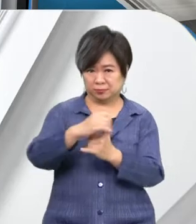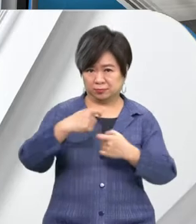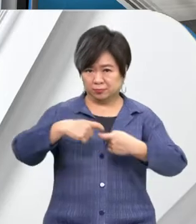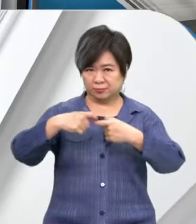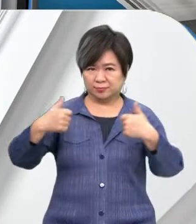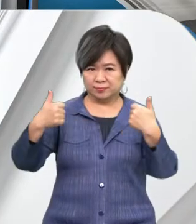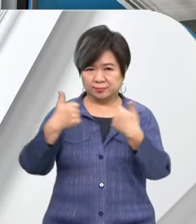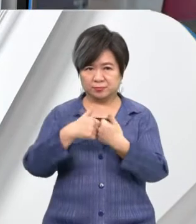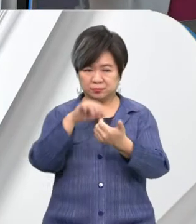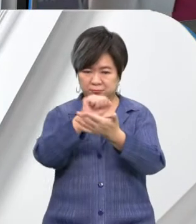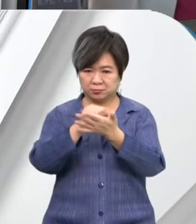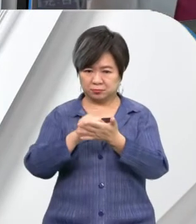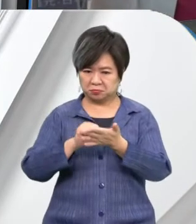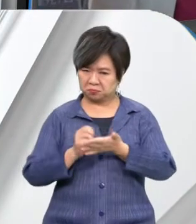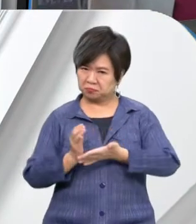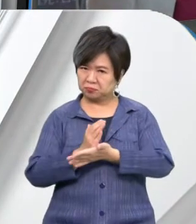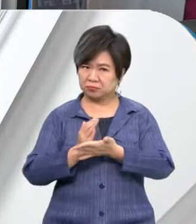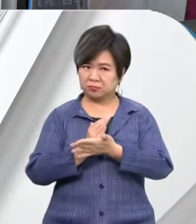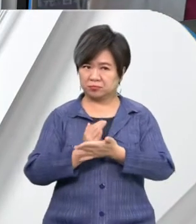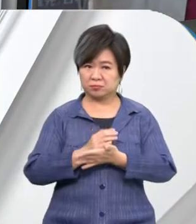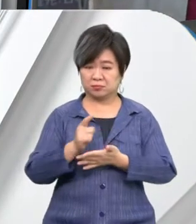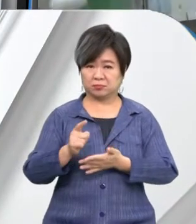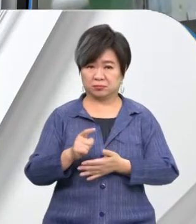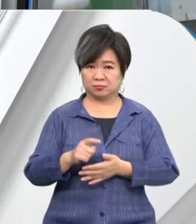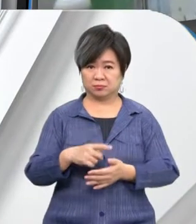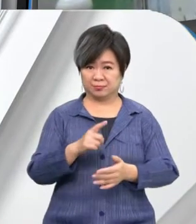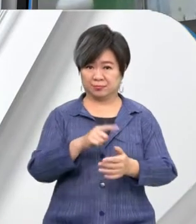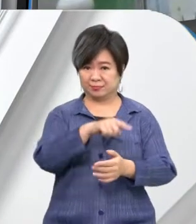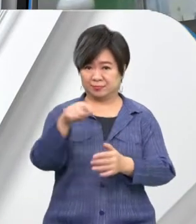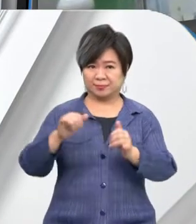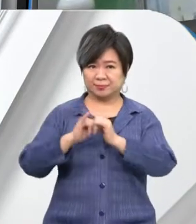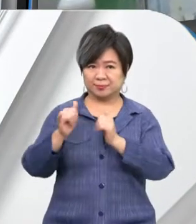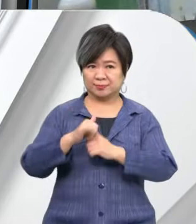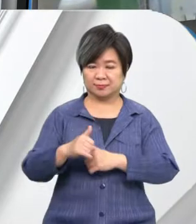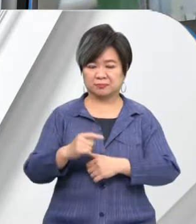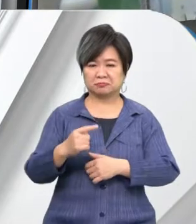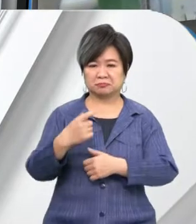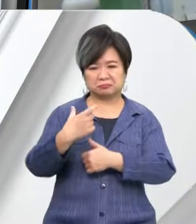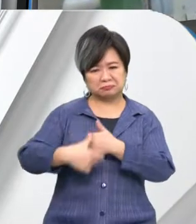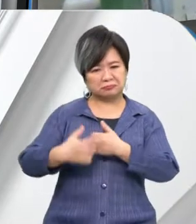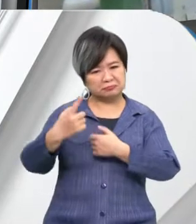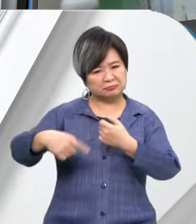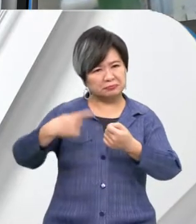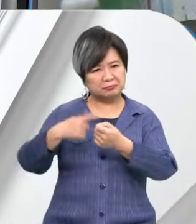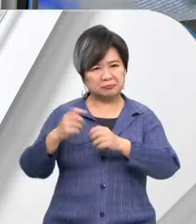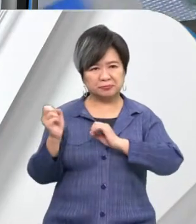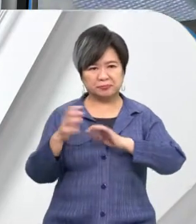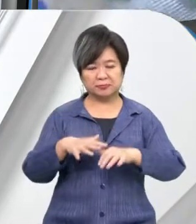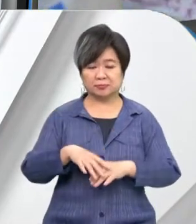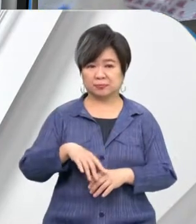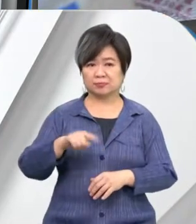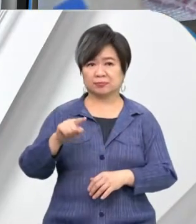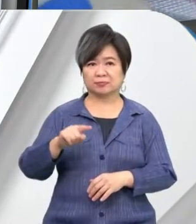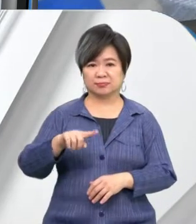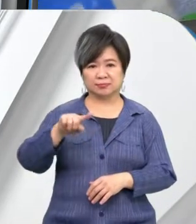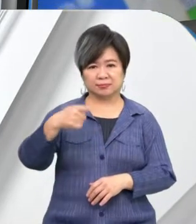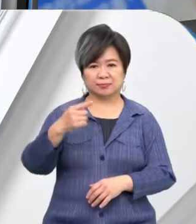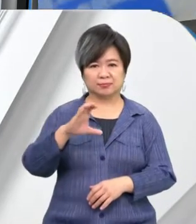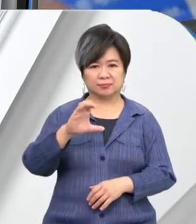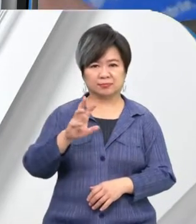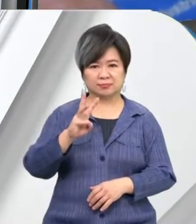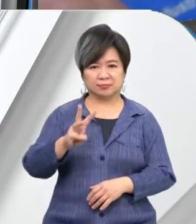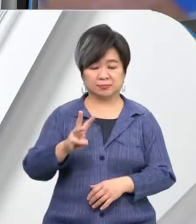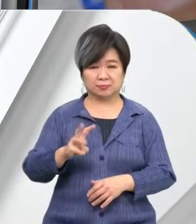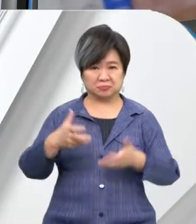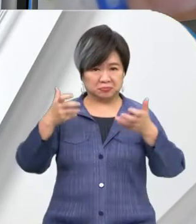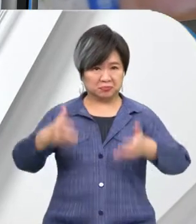若是公费全国联合会是统计，民众当年沃特的价格差不多就193多安中，但想